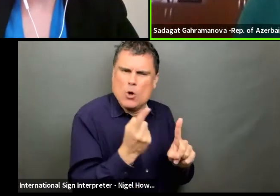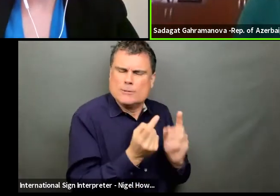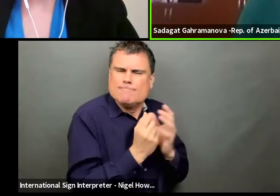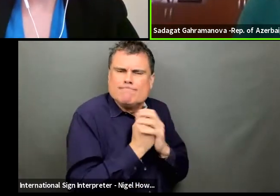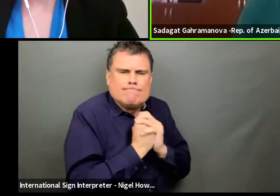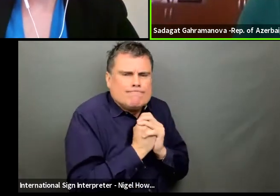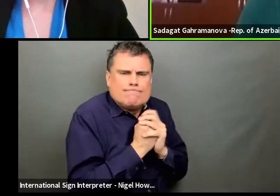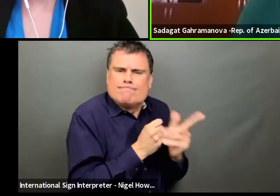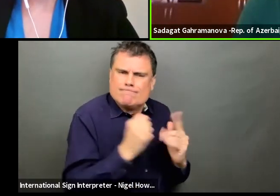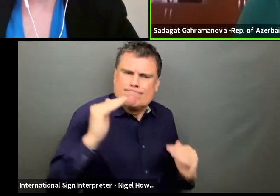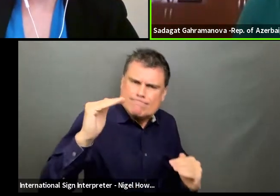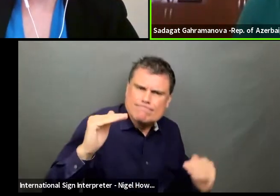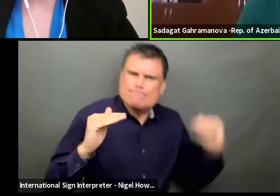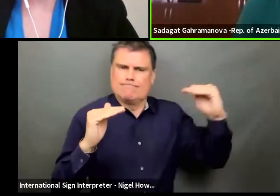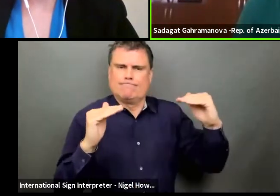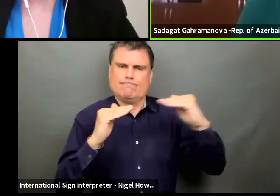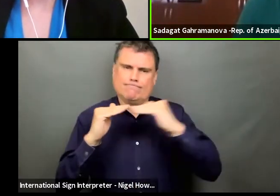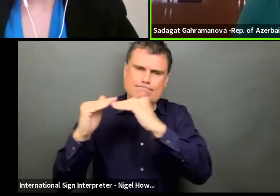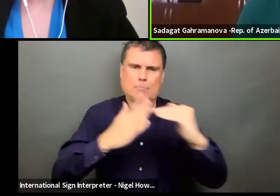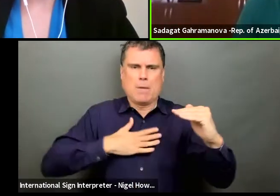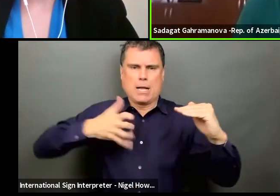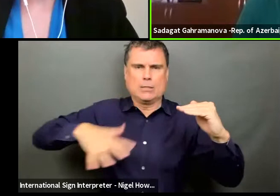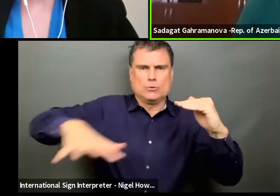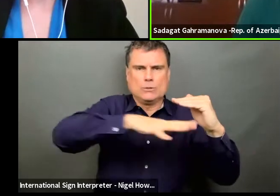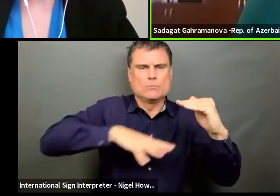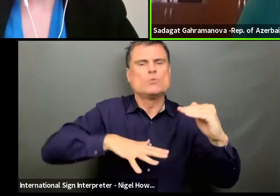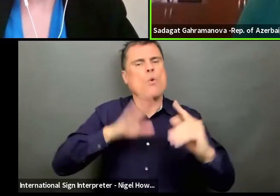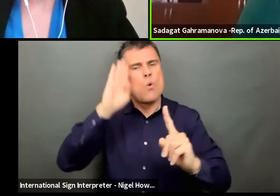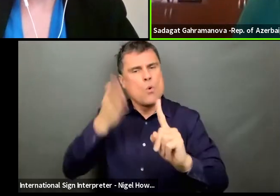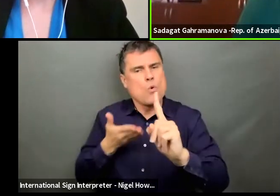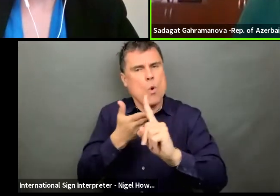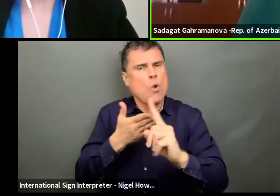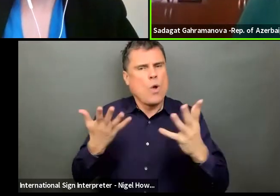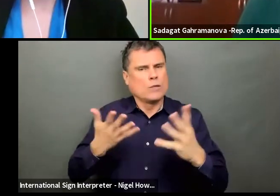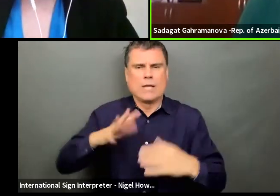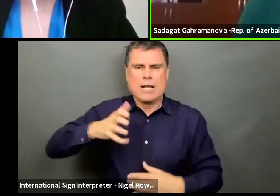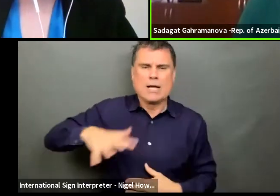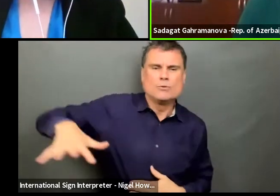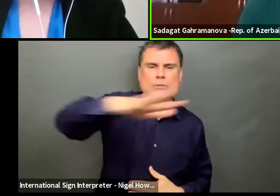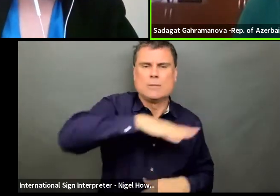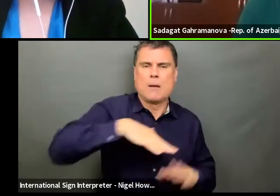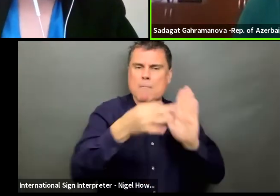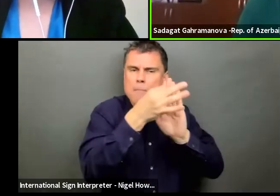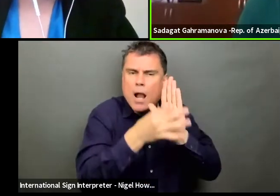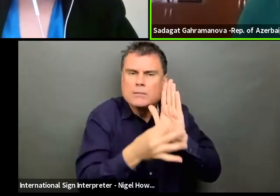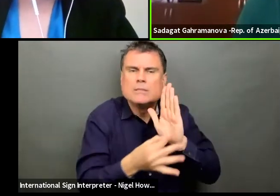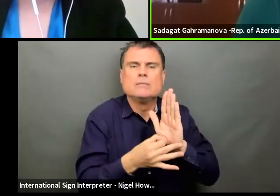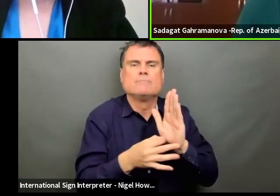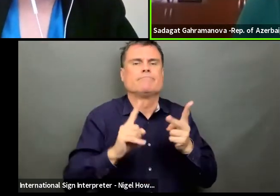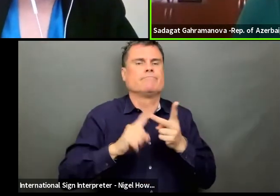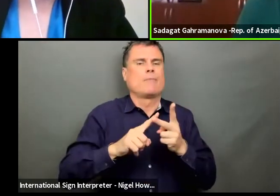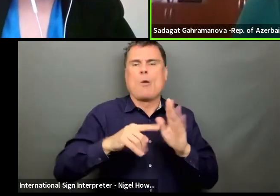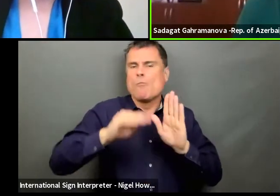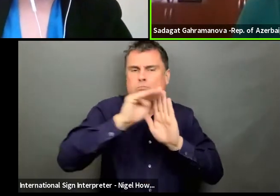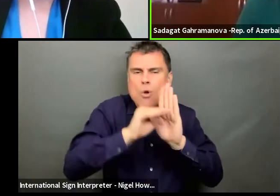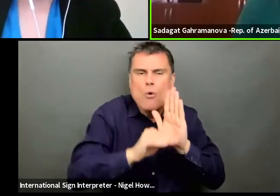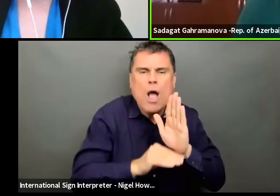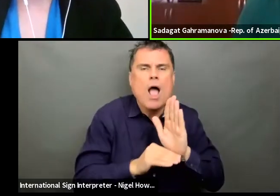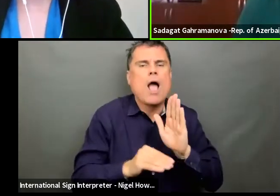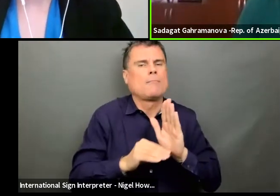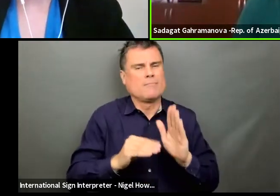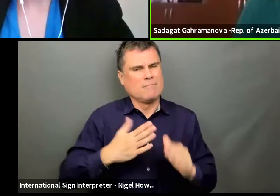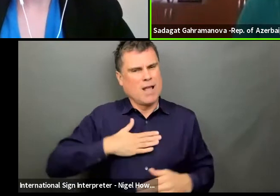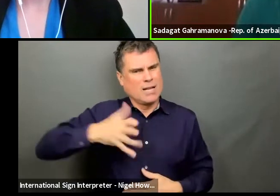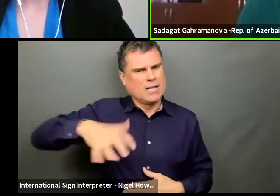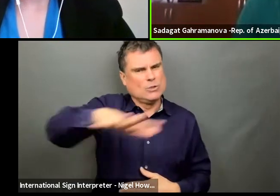проблем селективных абортов, в Азербайджане Госкомитетом и ЮНФПА провели гендерную оценку социальной политики по